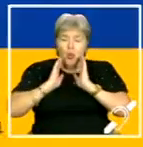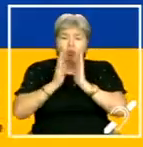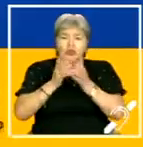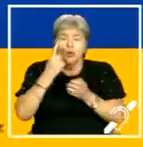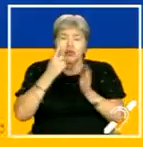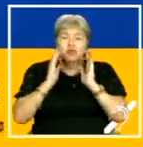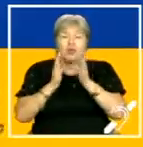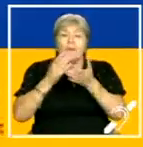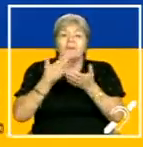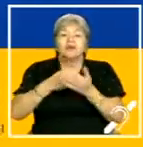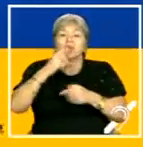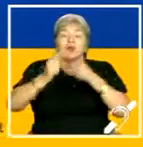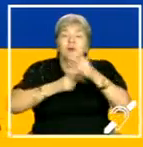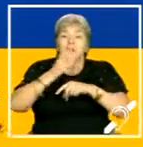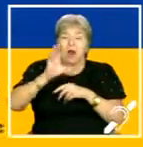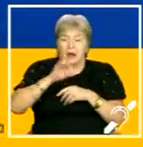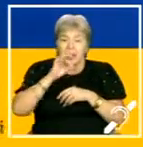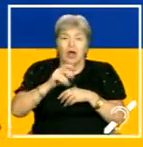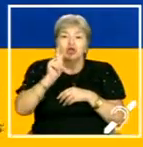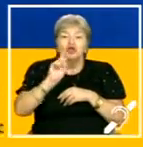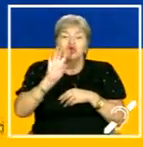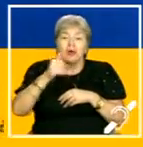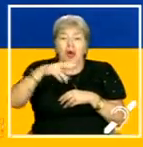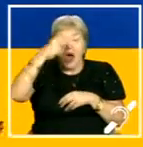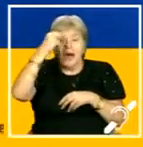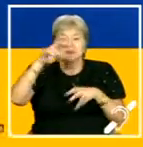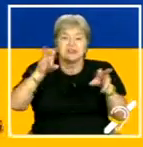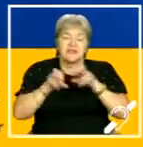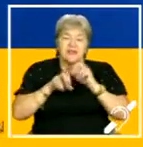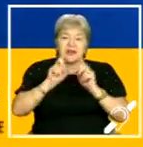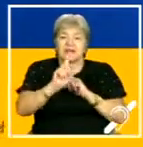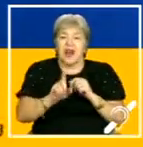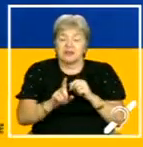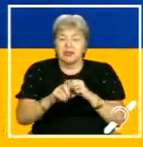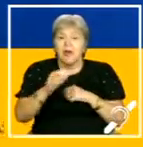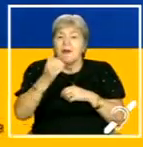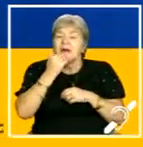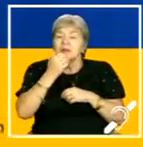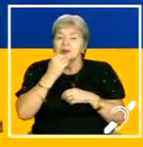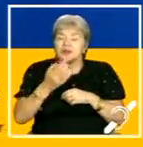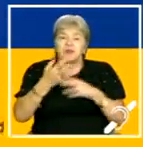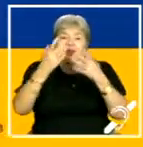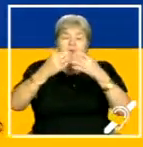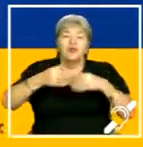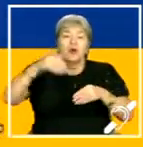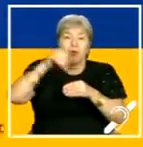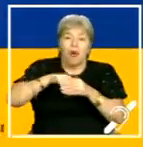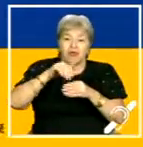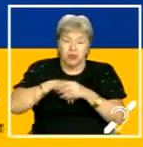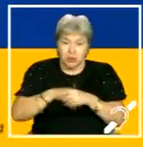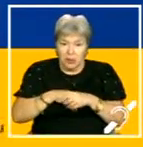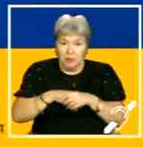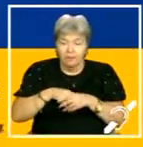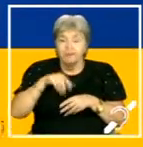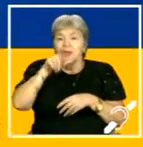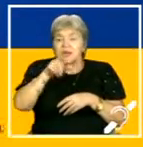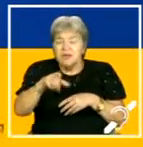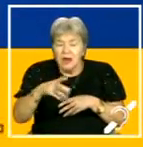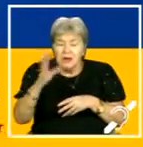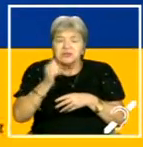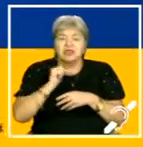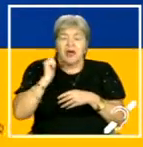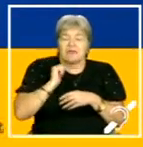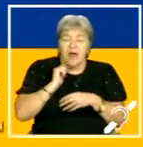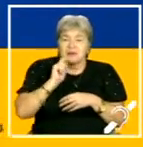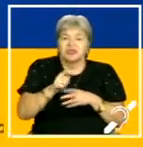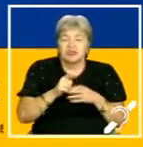următoarele alegeri. Cătălin Drulă și-a anunțat retragerea din fruntea partidului, nemulțumit de scorul în alegeri. Îmi asum